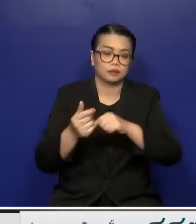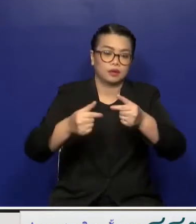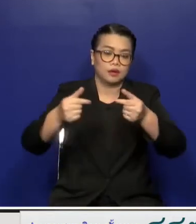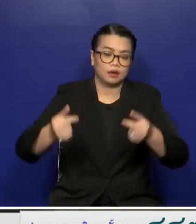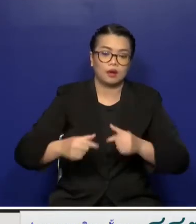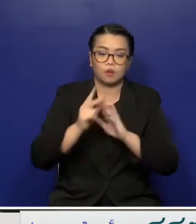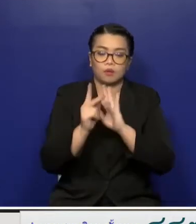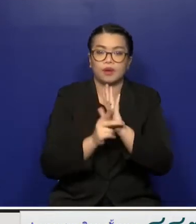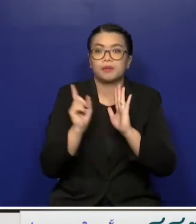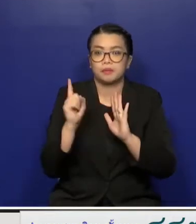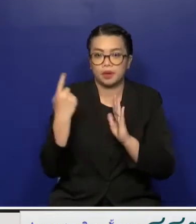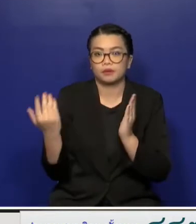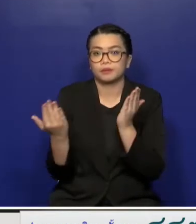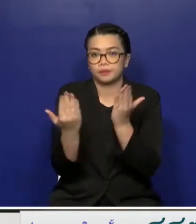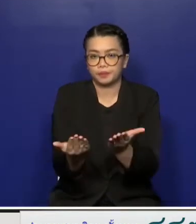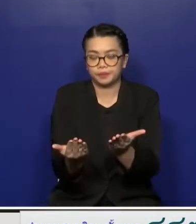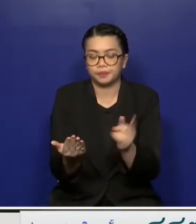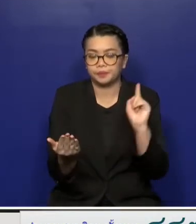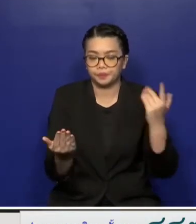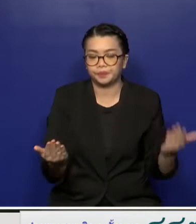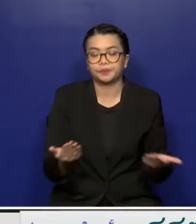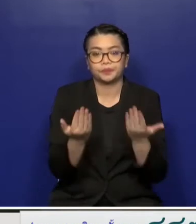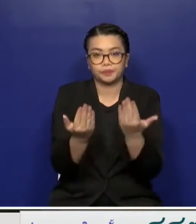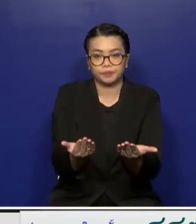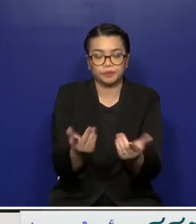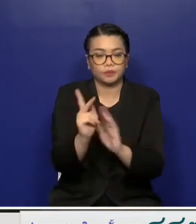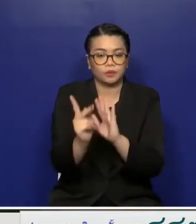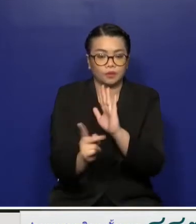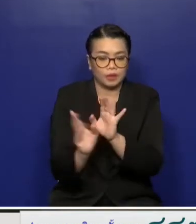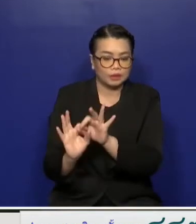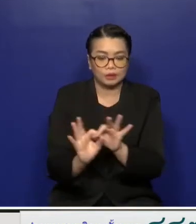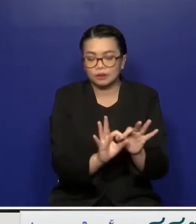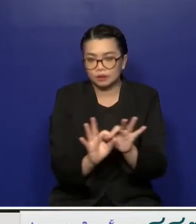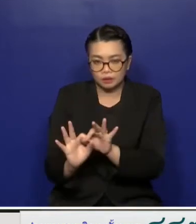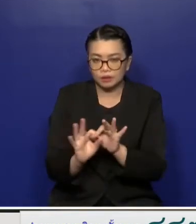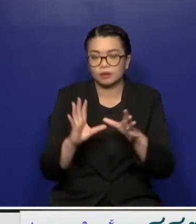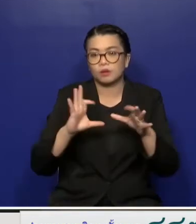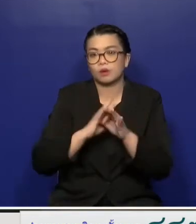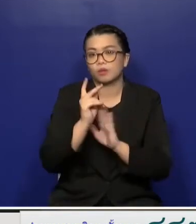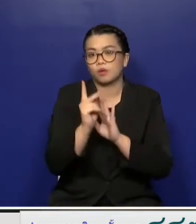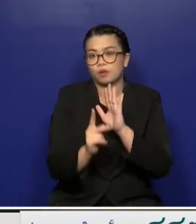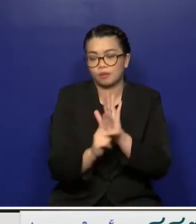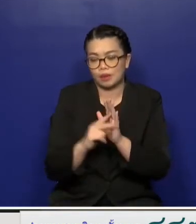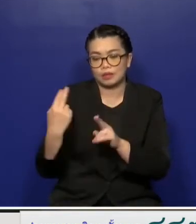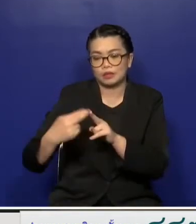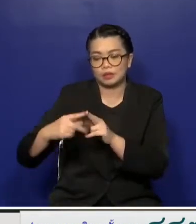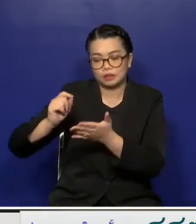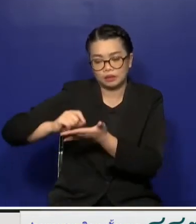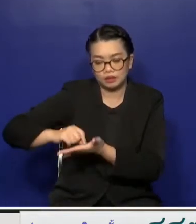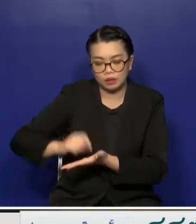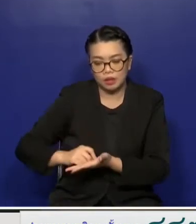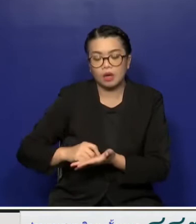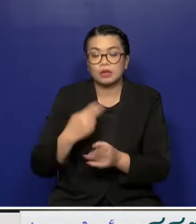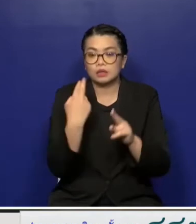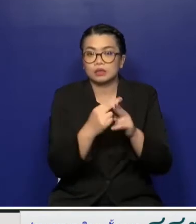ายฉบับนี้และอีกฉบับหนึ่งที่เป็นกฎหมายพวงตามกันมาก็คือกฎหมายเข้าชื่อกันถอดถอนสมา